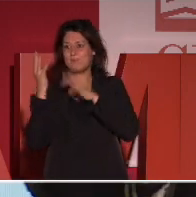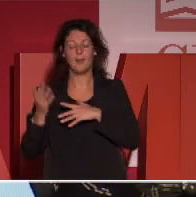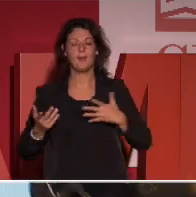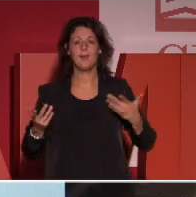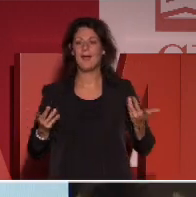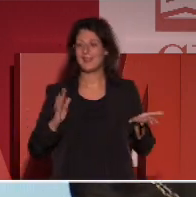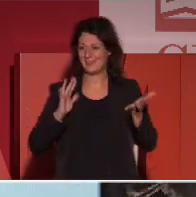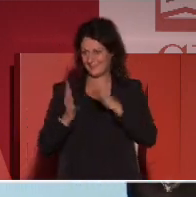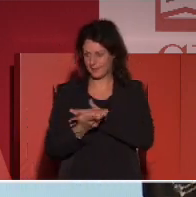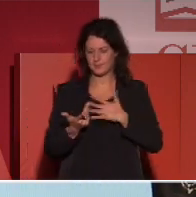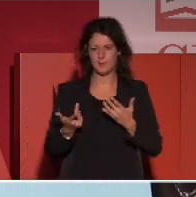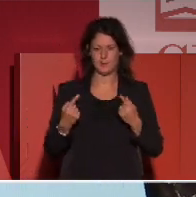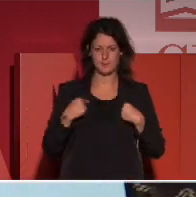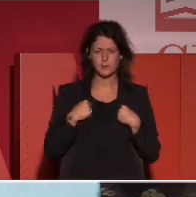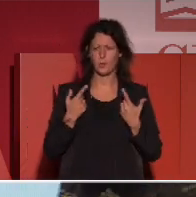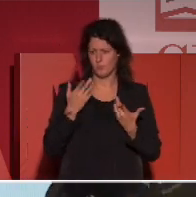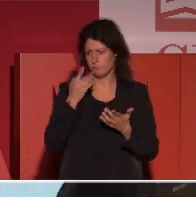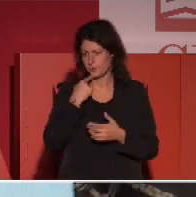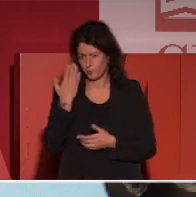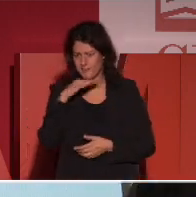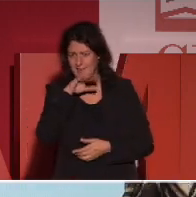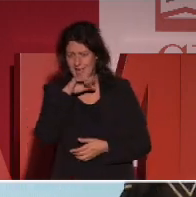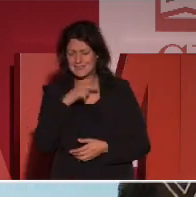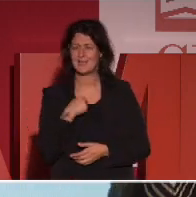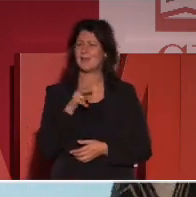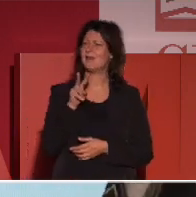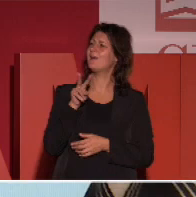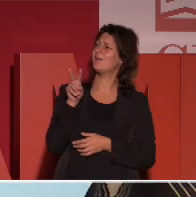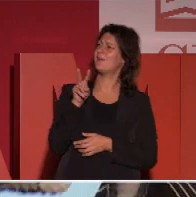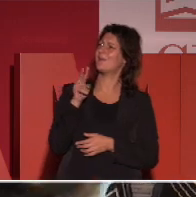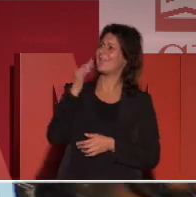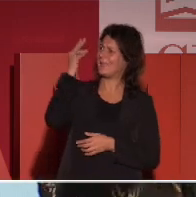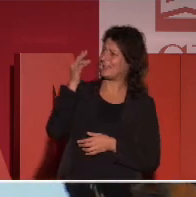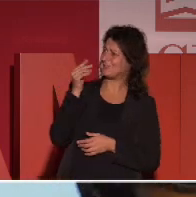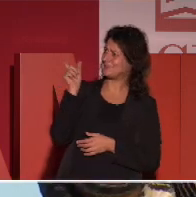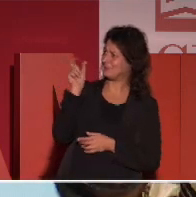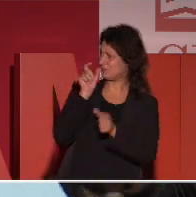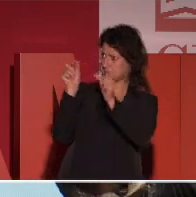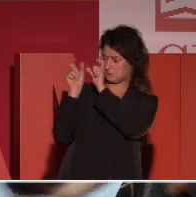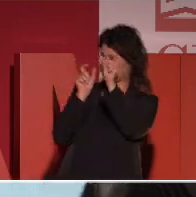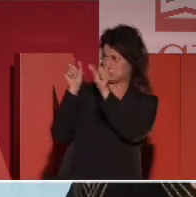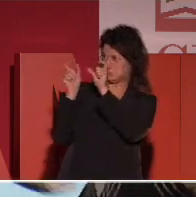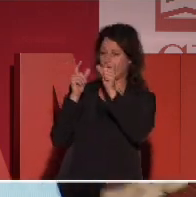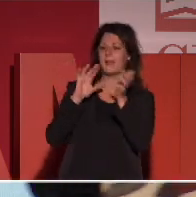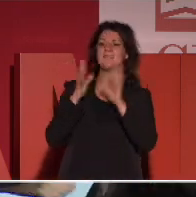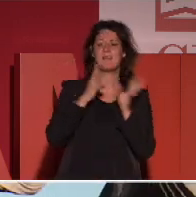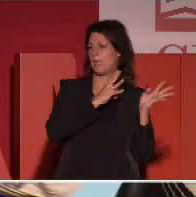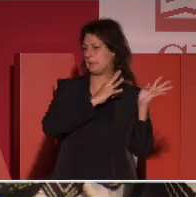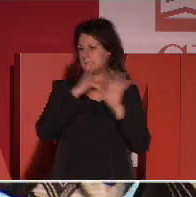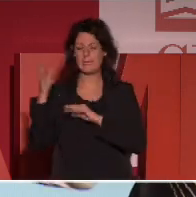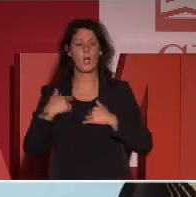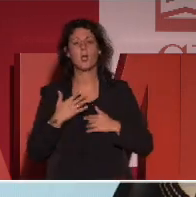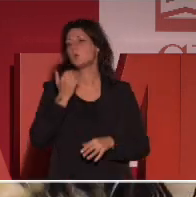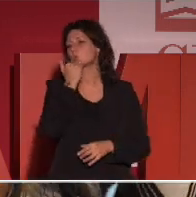finisce per per me che appunto sono jana per distrarmi però comunque io con tutto l'affetto pressione non ho capito niente